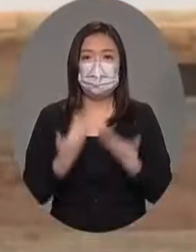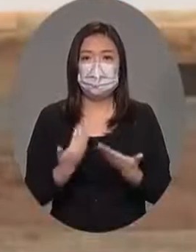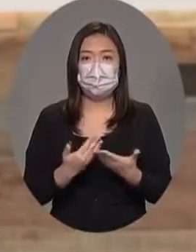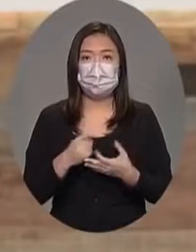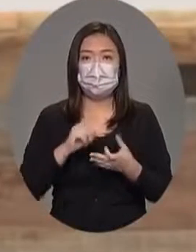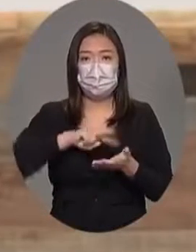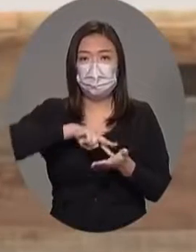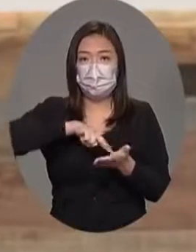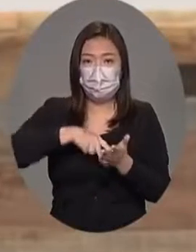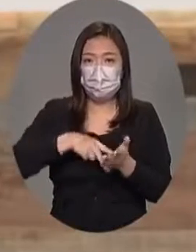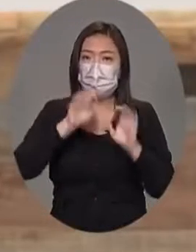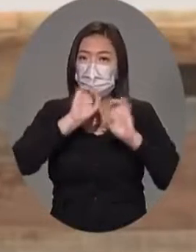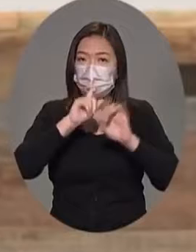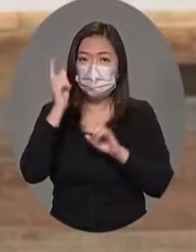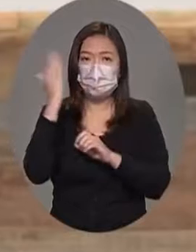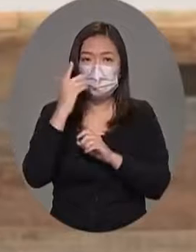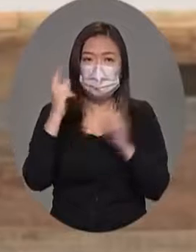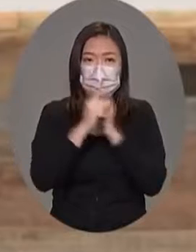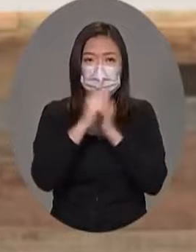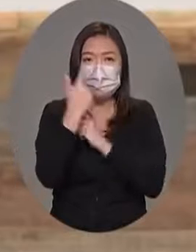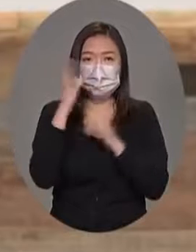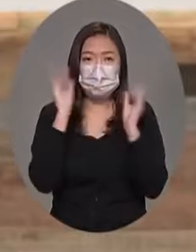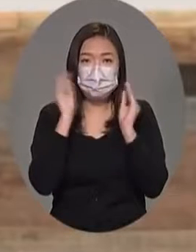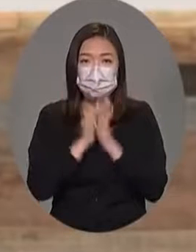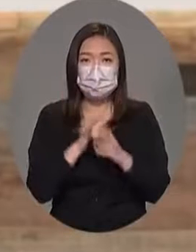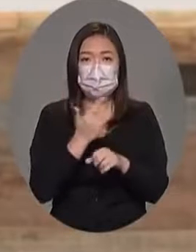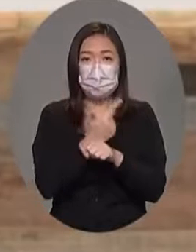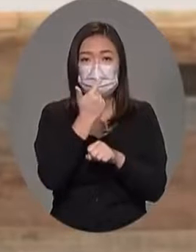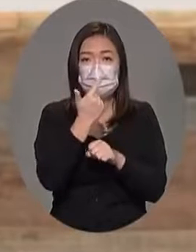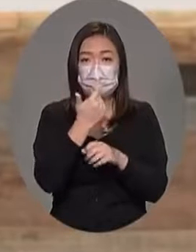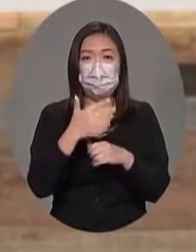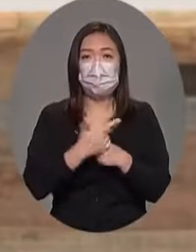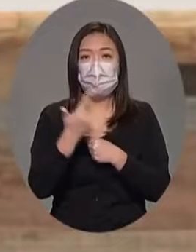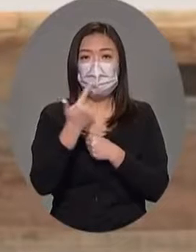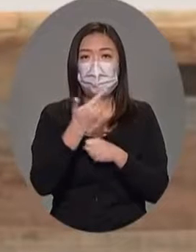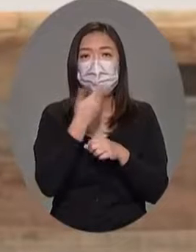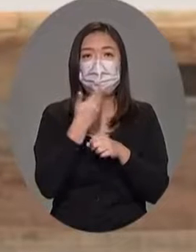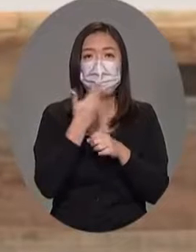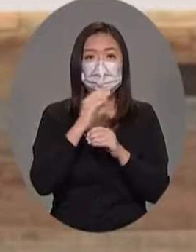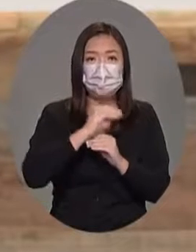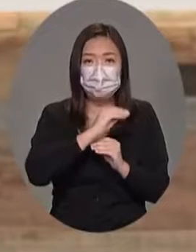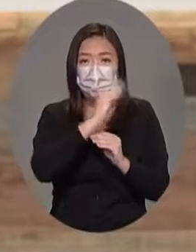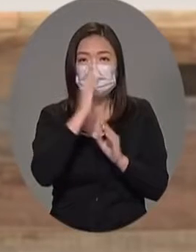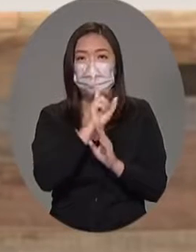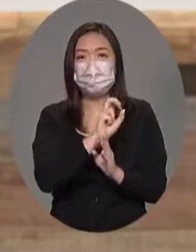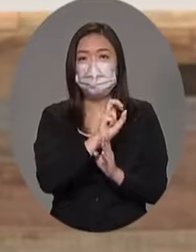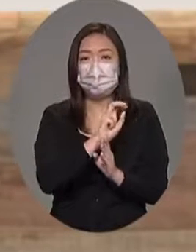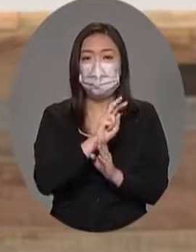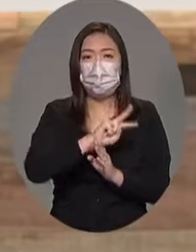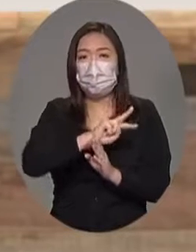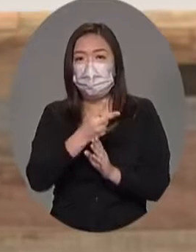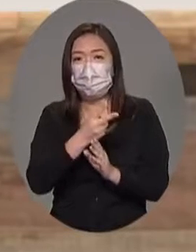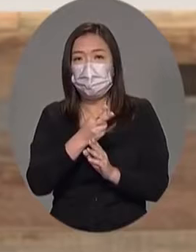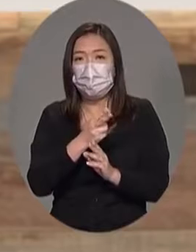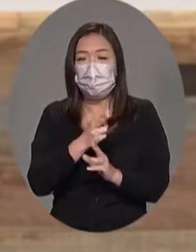就今次圓規的預報，天文台不斷更新資訊，由八號信號至少在朝頭早日出前維持，到改話中